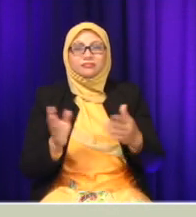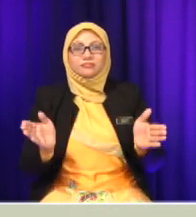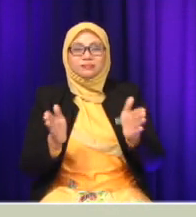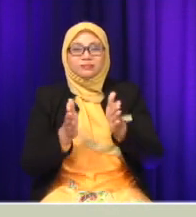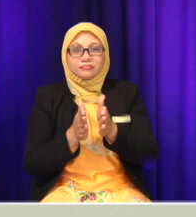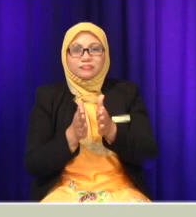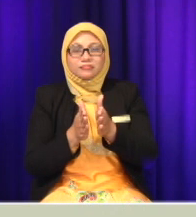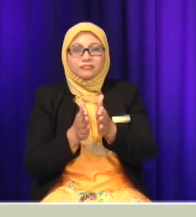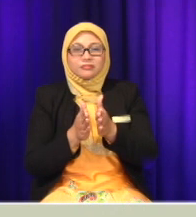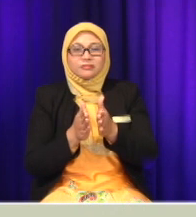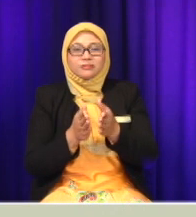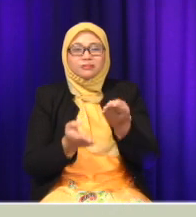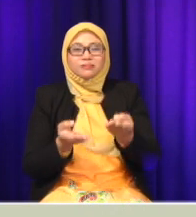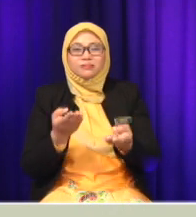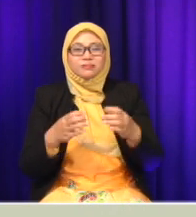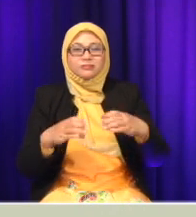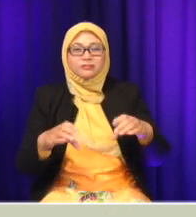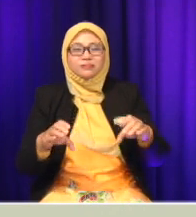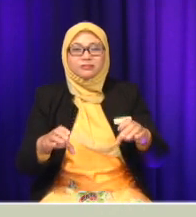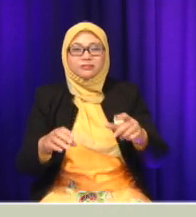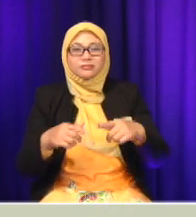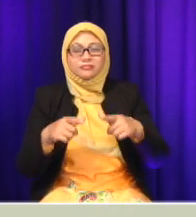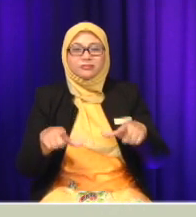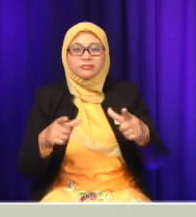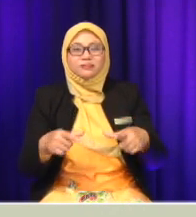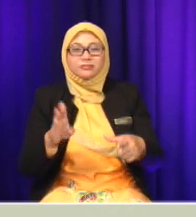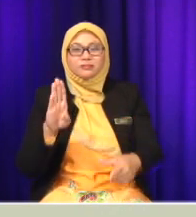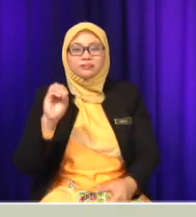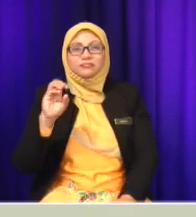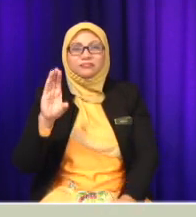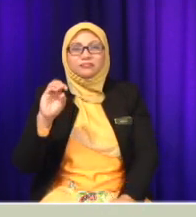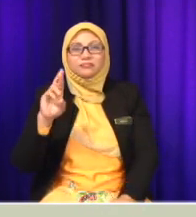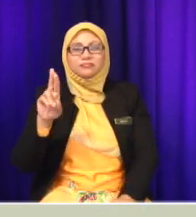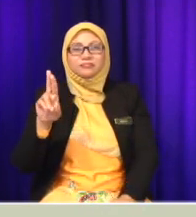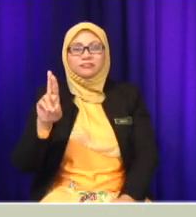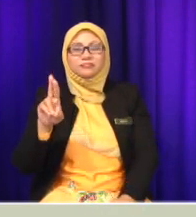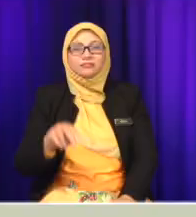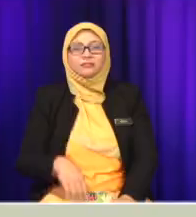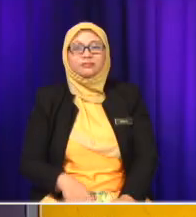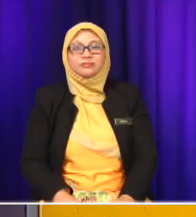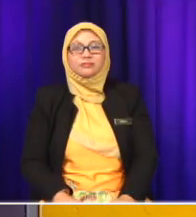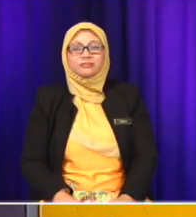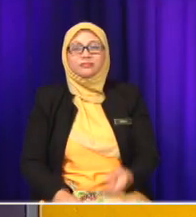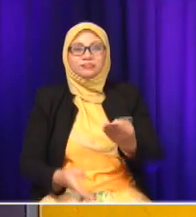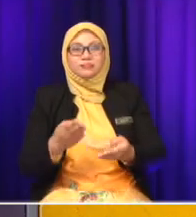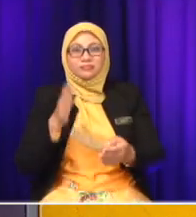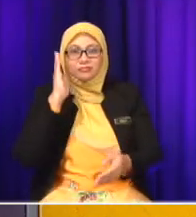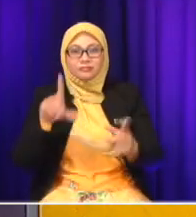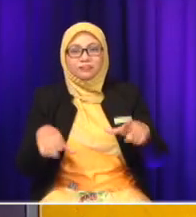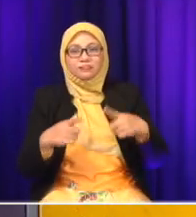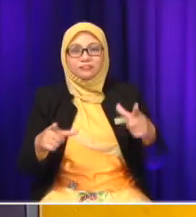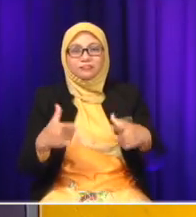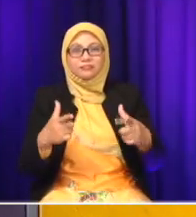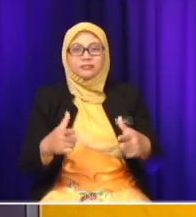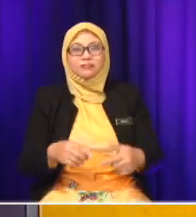cepat untuk dia berlaku kebocoran dan yang tidak sekata memang confirm ataupun pastinya akan berlaku kebocoran pada injap